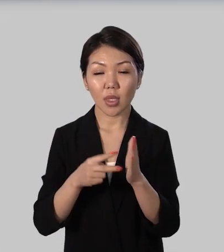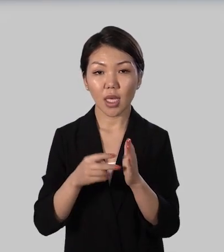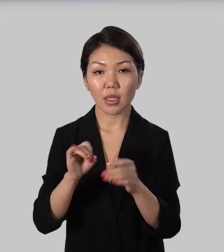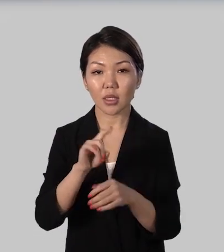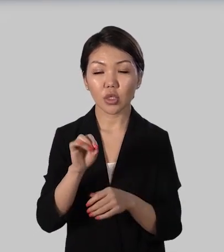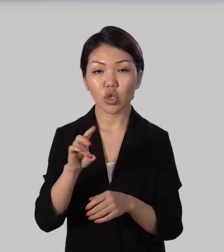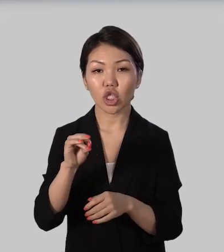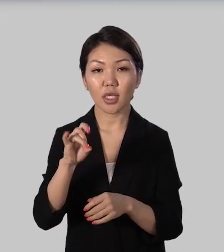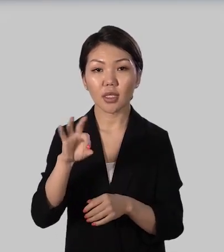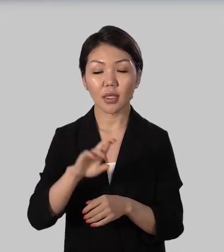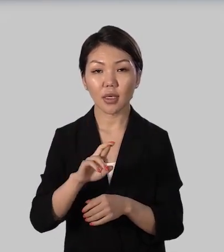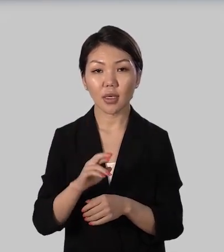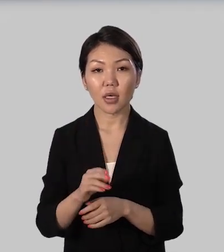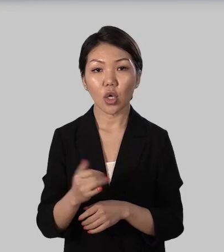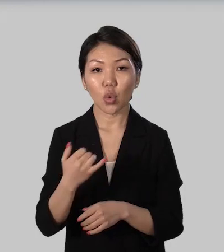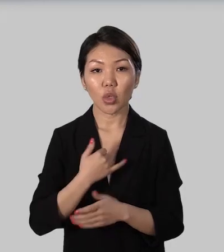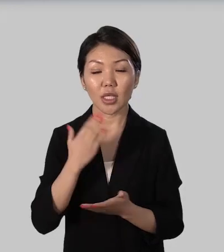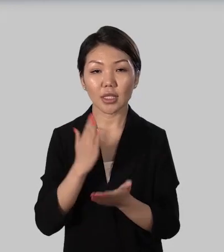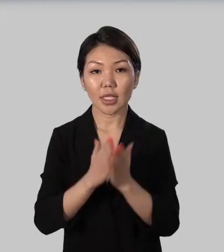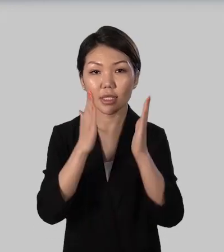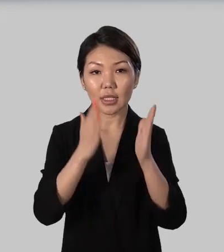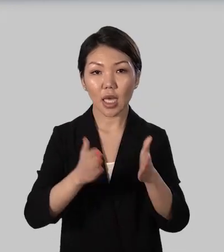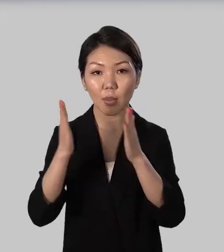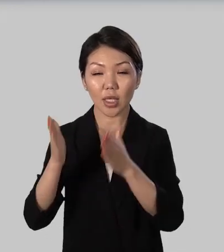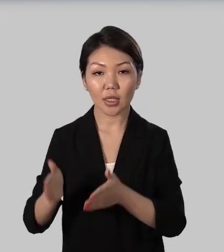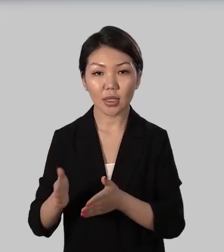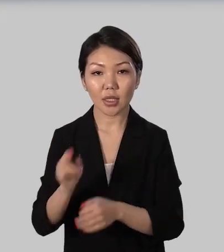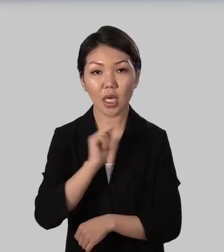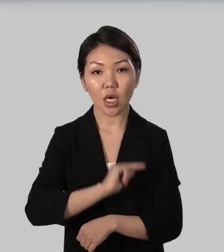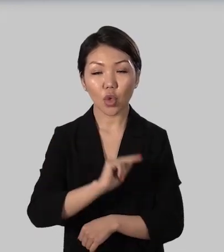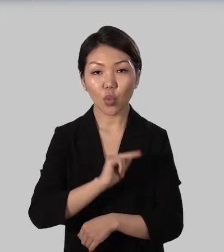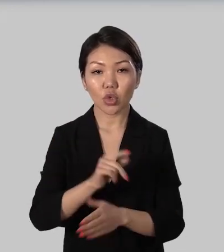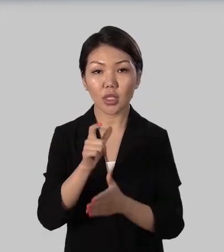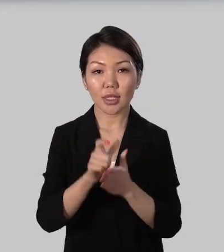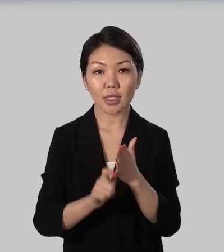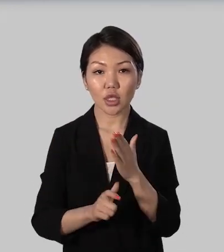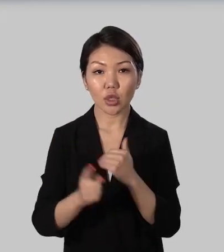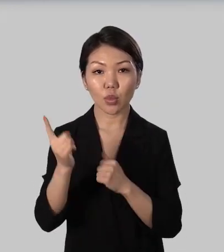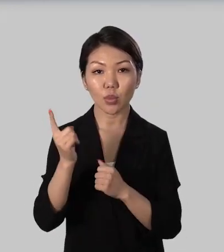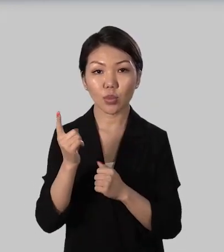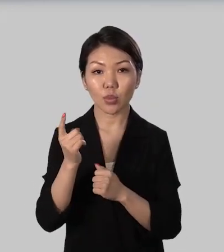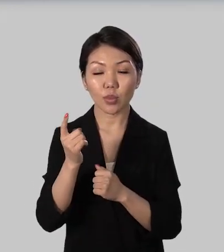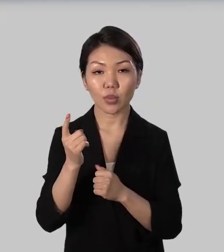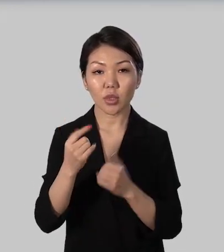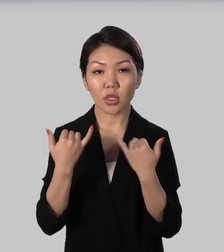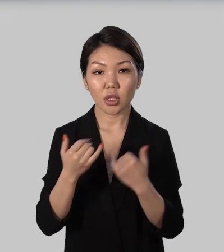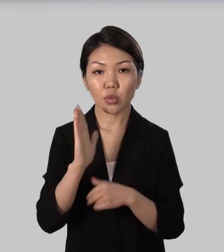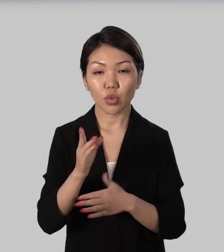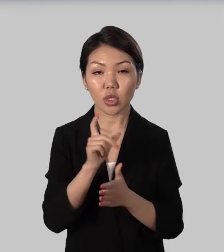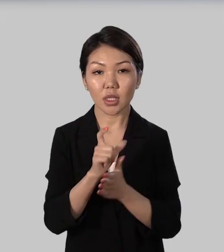так у нас есть таблица для работы с текстом слушаем текст